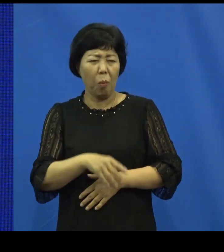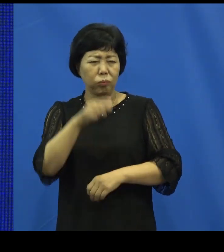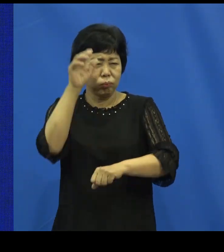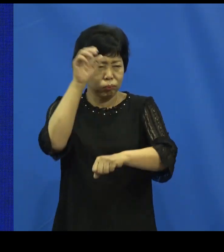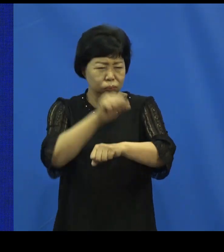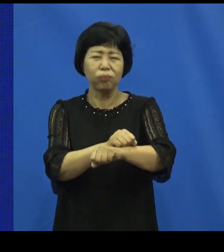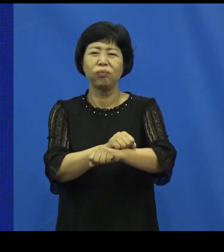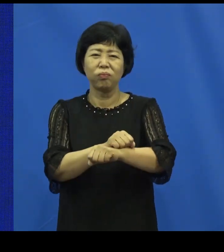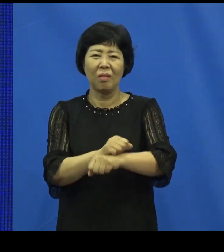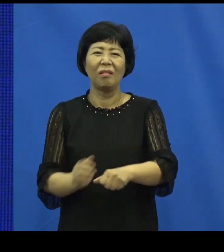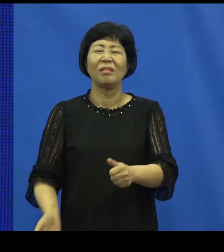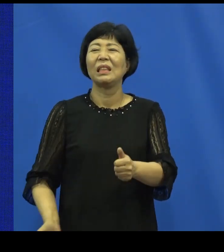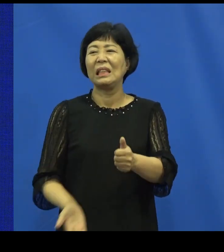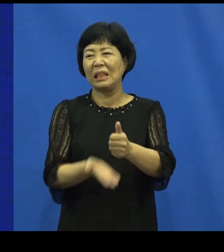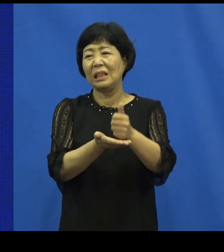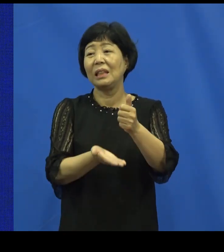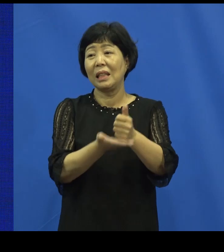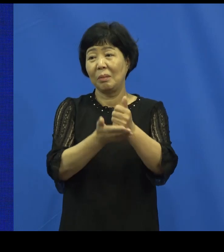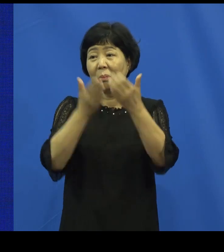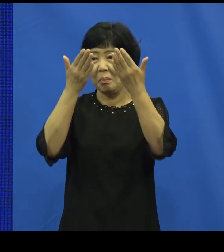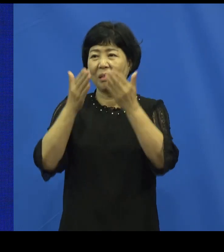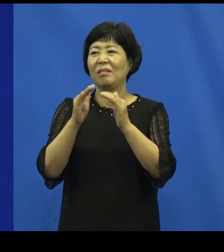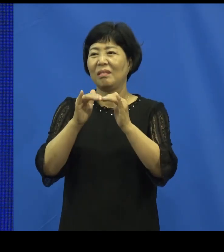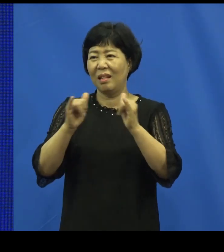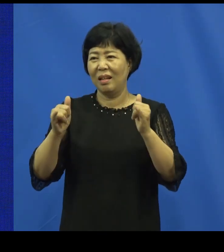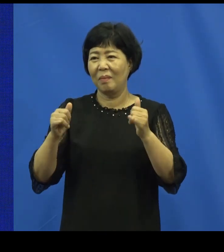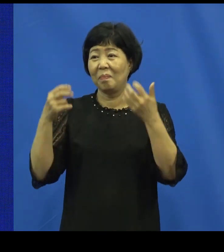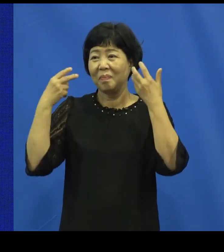다니엘이 그런 사람이었습니다.